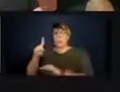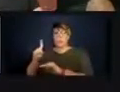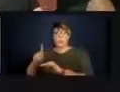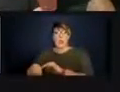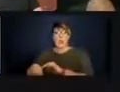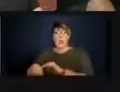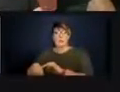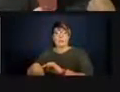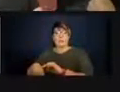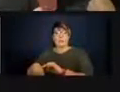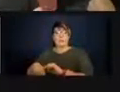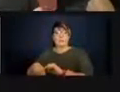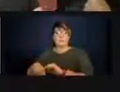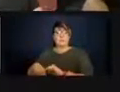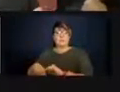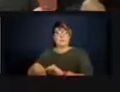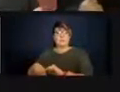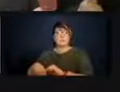lilihusiana